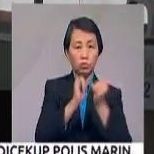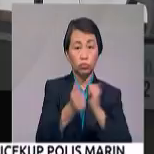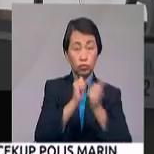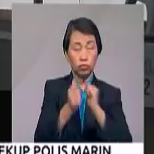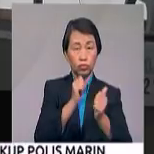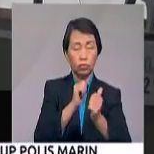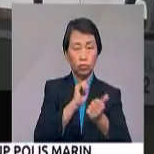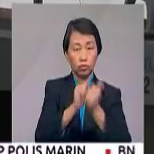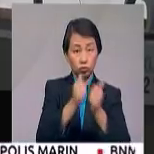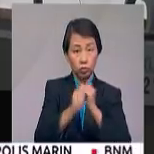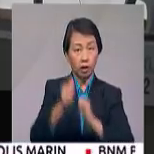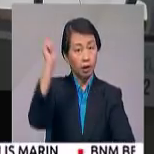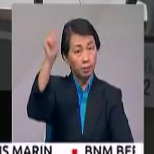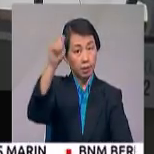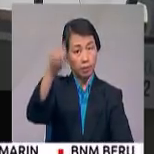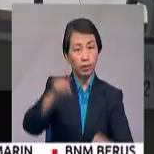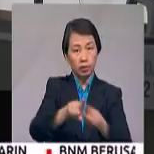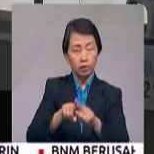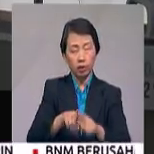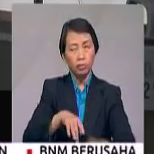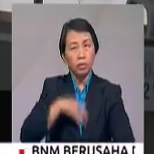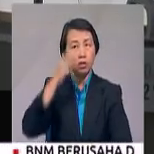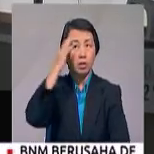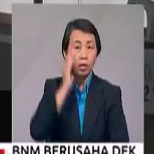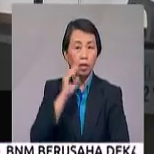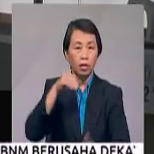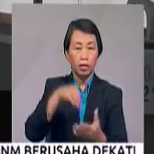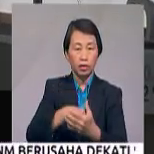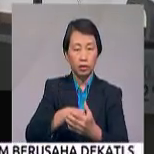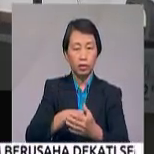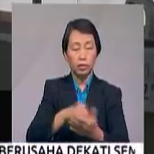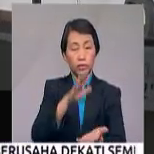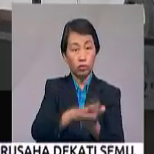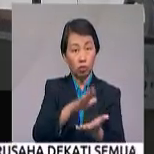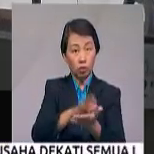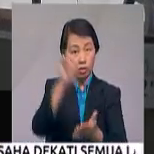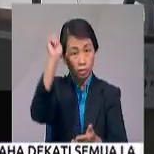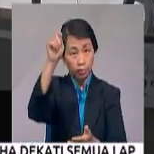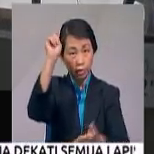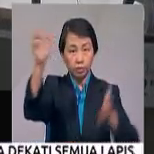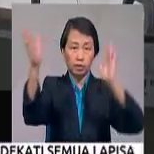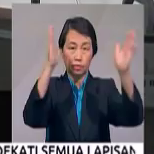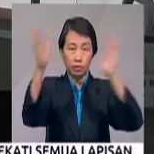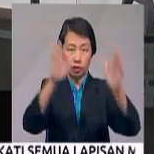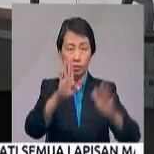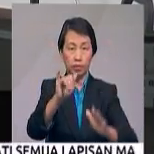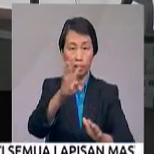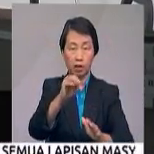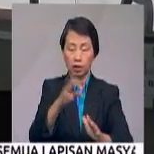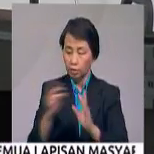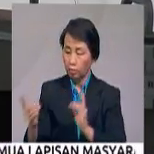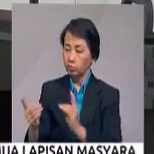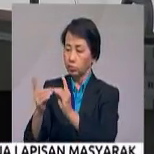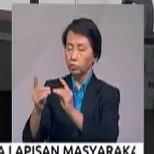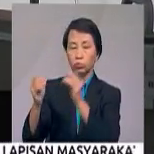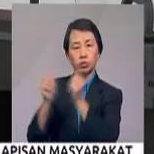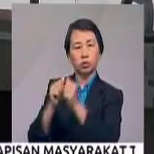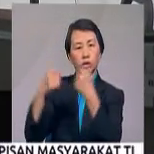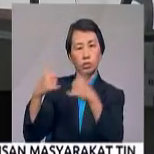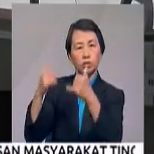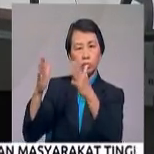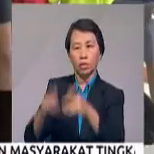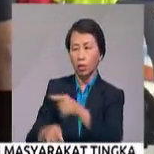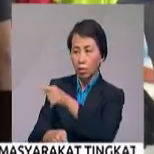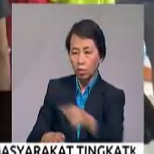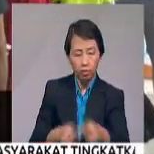badminton khususnya untuk sama-sama merasai pengalaman berada di Akademi Badminton Malaysia dan juga bertemu dengan pemain-pemain kegemaran